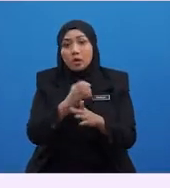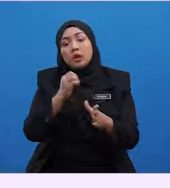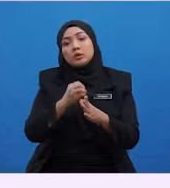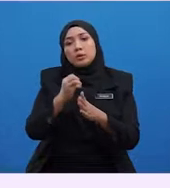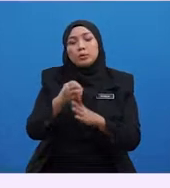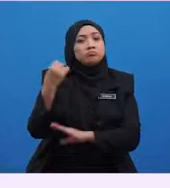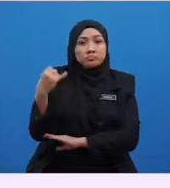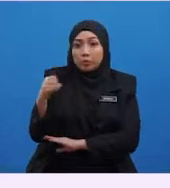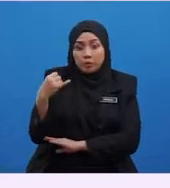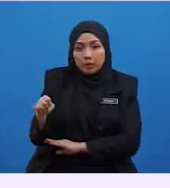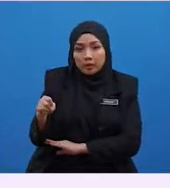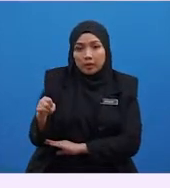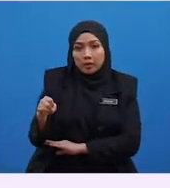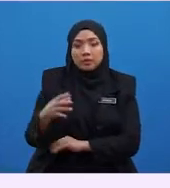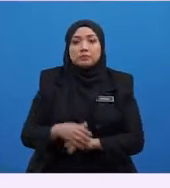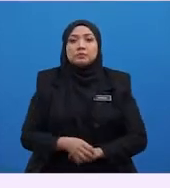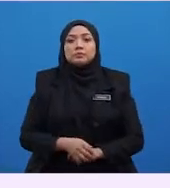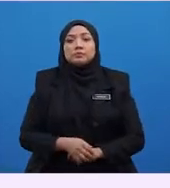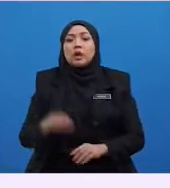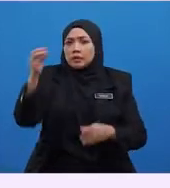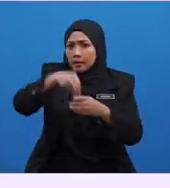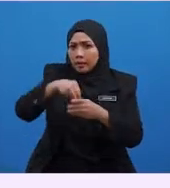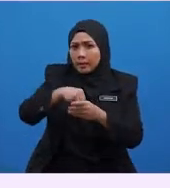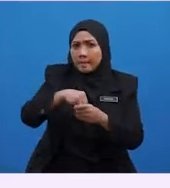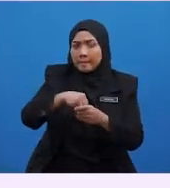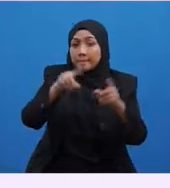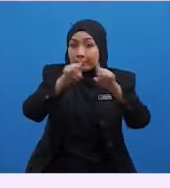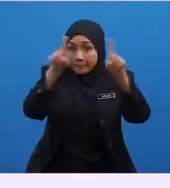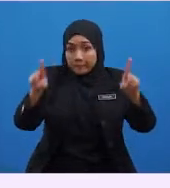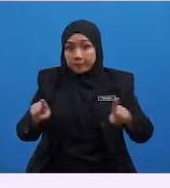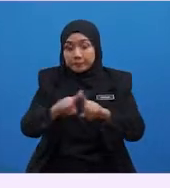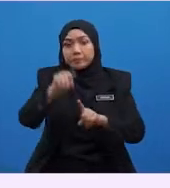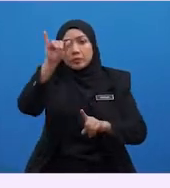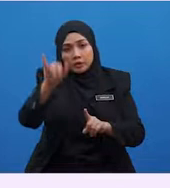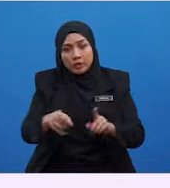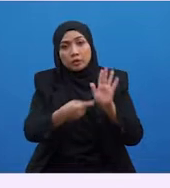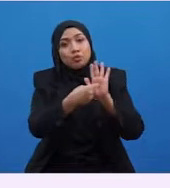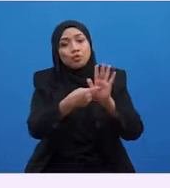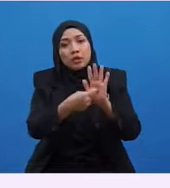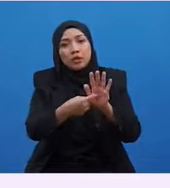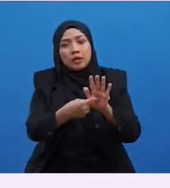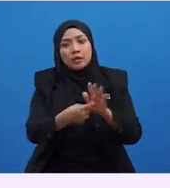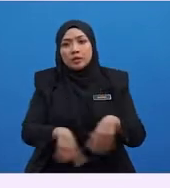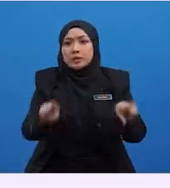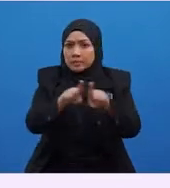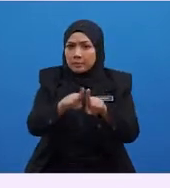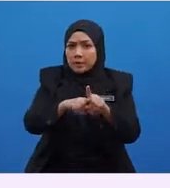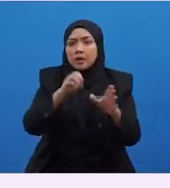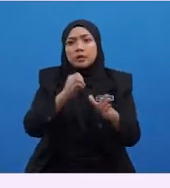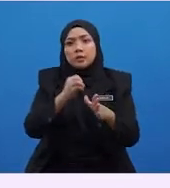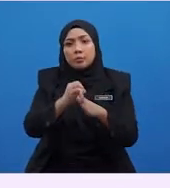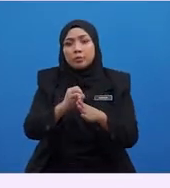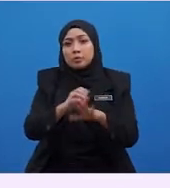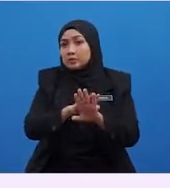dipaparkan dengan data yang disimpan dalam pangkalan data. Adakah data yang sama dipaparkan?